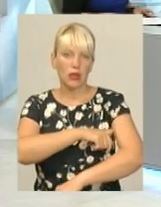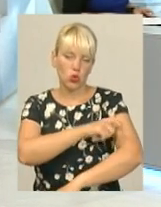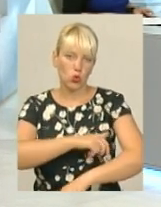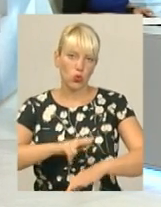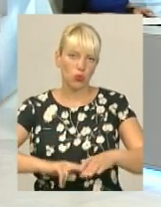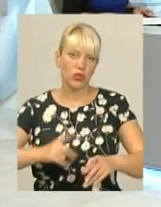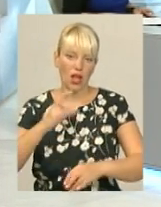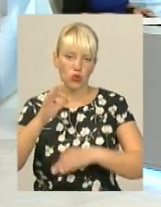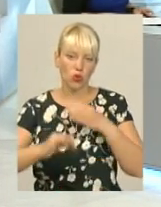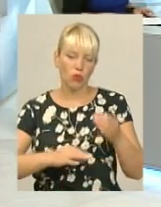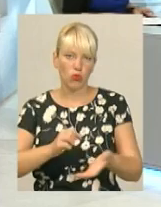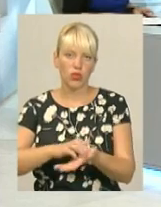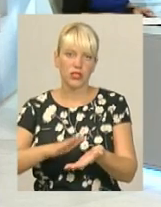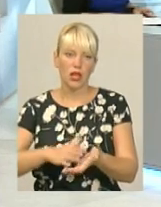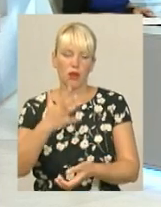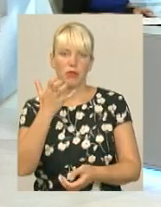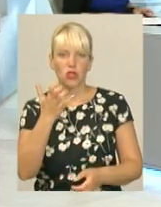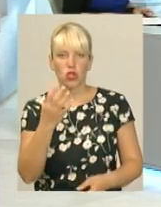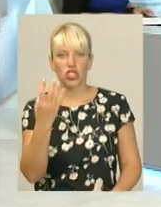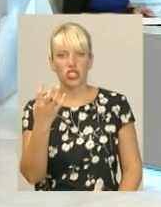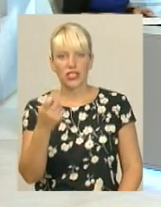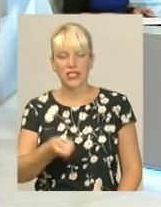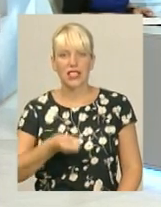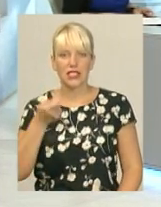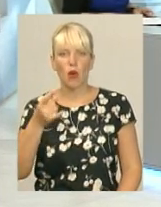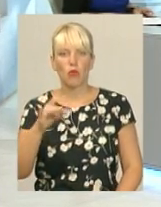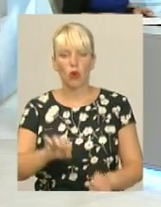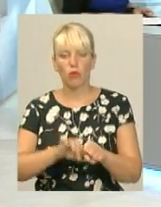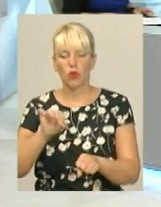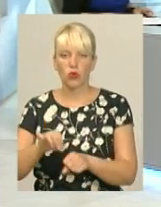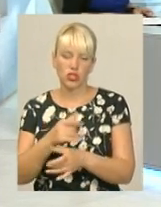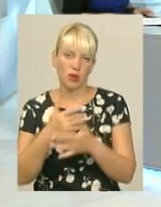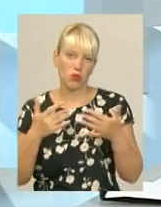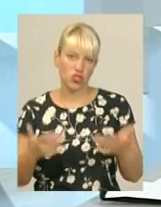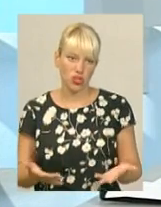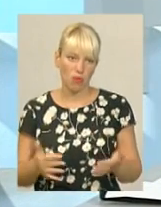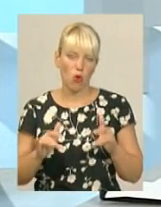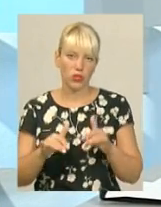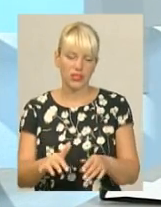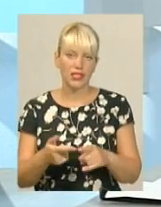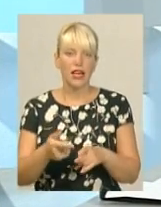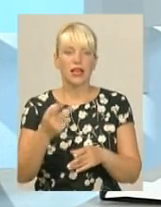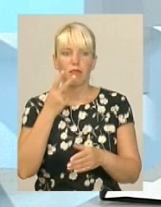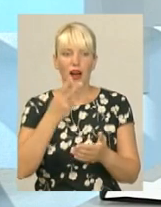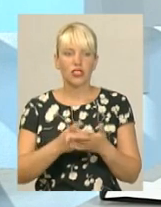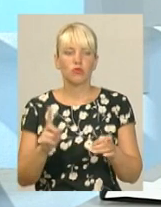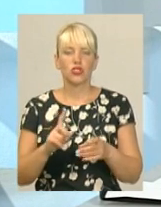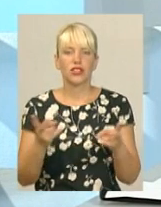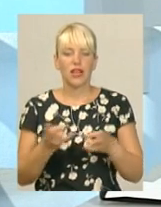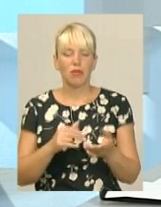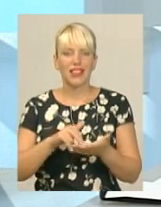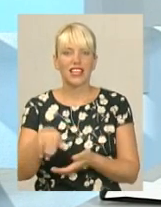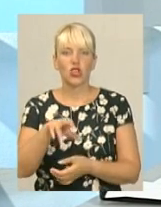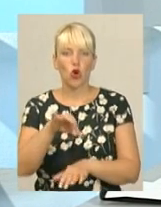реєструємо більше 500-400 заяв та повідомлень про правопорушення та інші події. І ми бачимо, що нам потрібно йти до